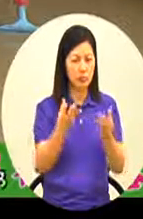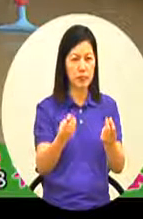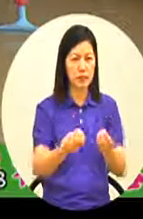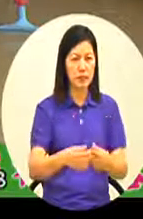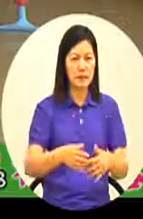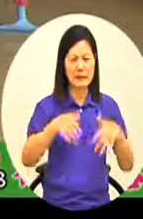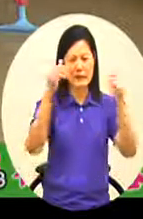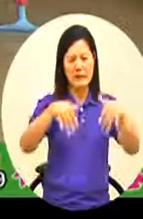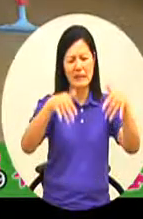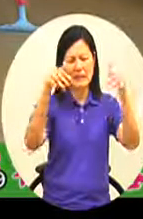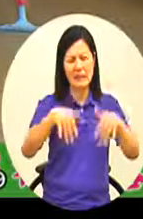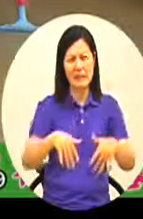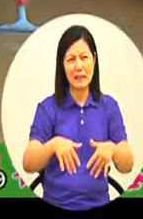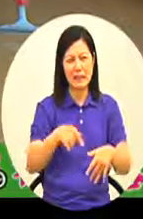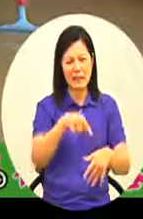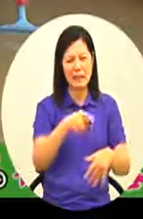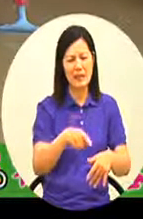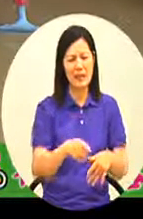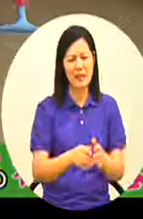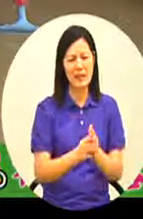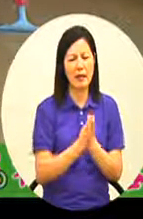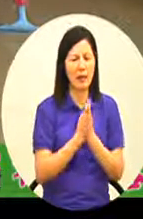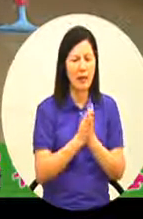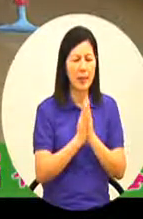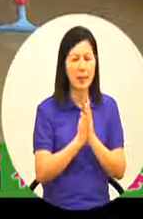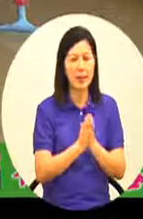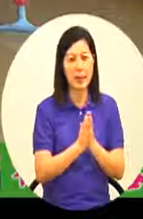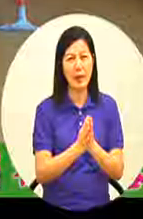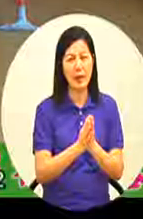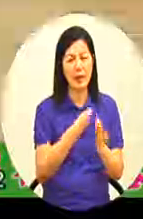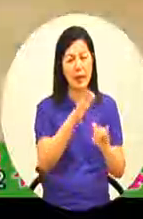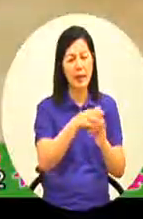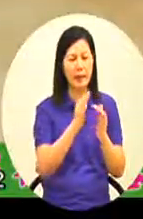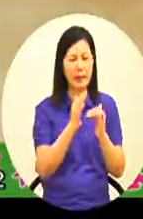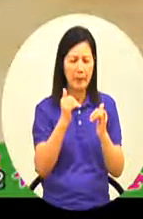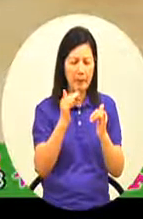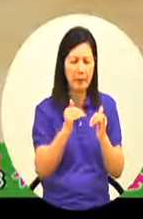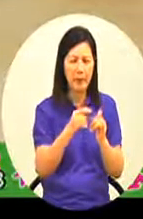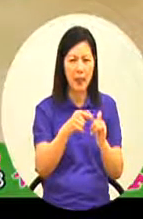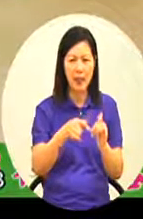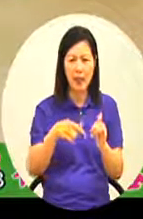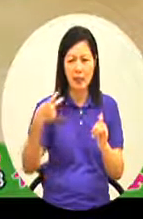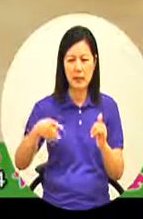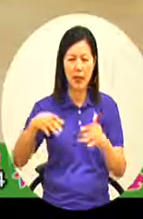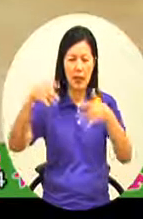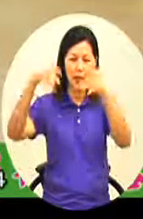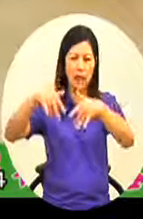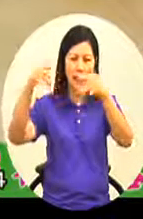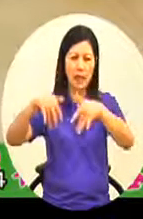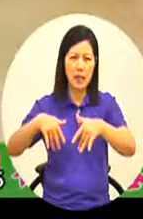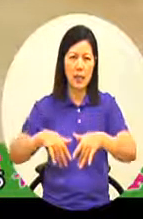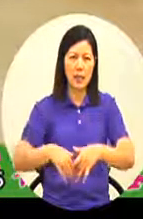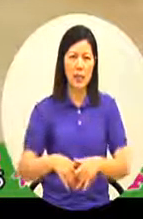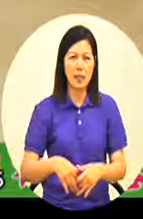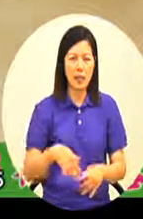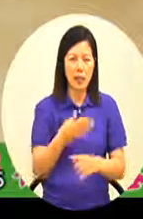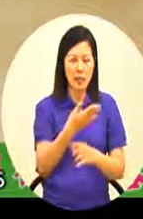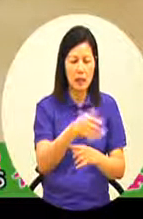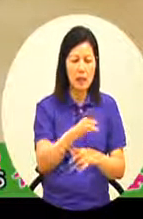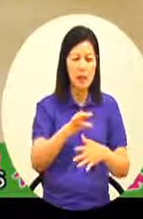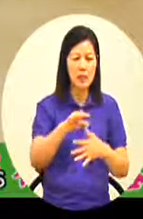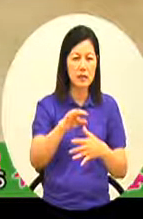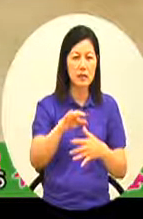雨啦，人伫内底在办丧事，吼，啊，伊伫遐咧落雨，往生者家属